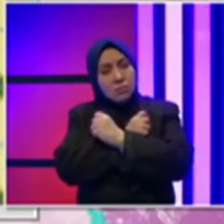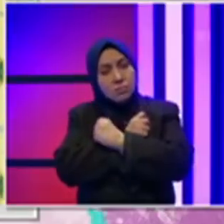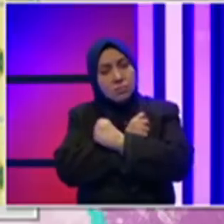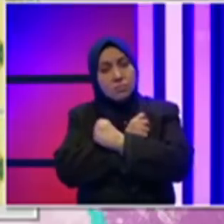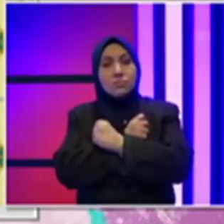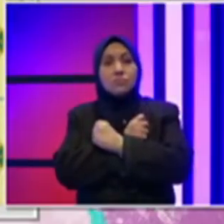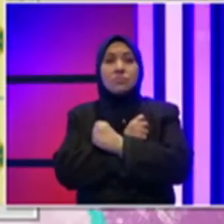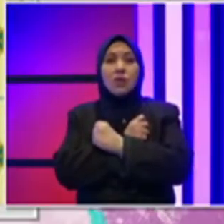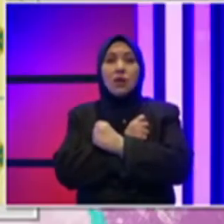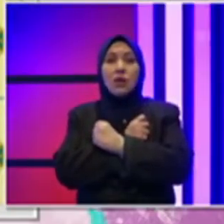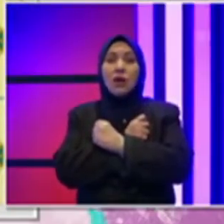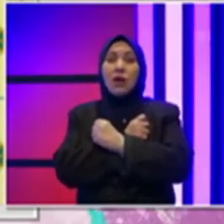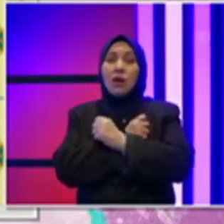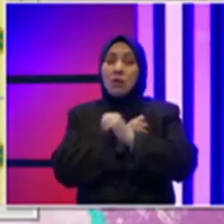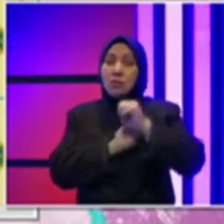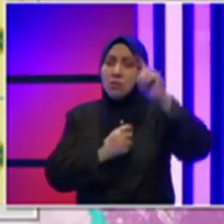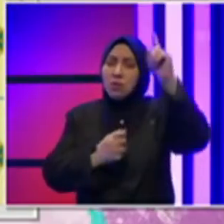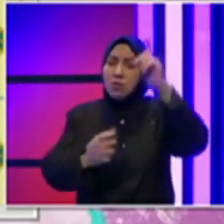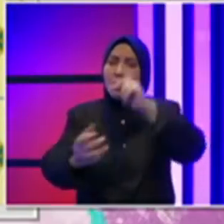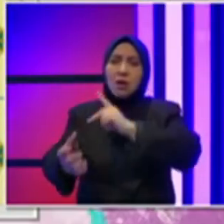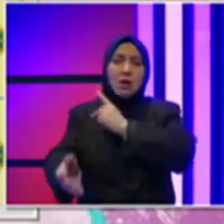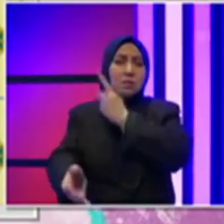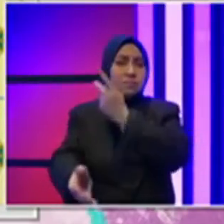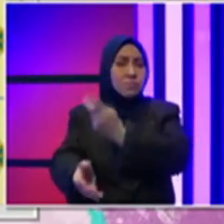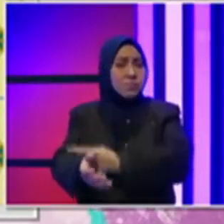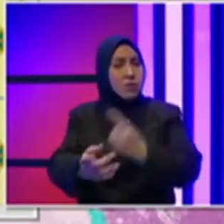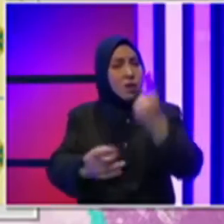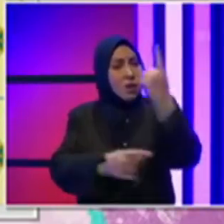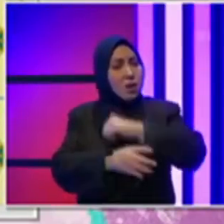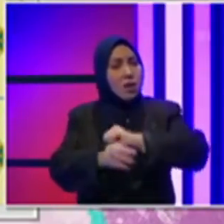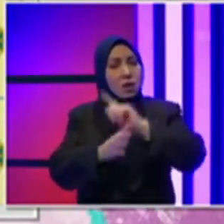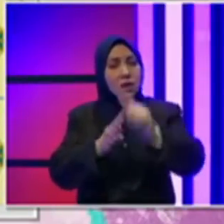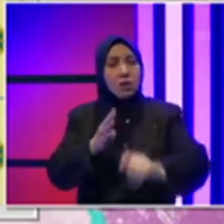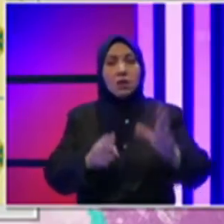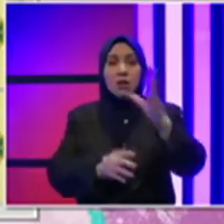الرحيم مالك يوم